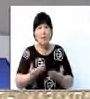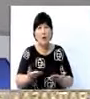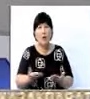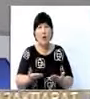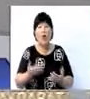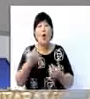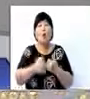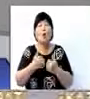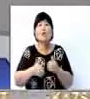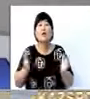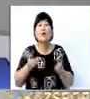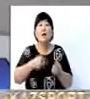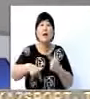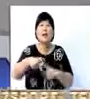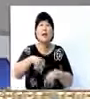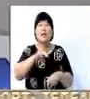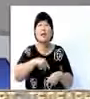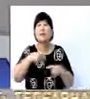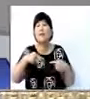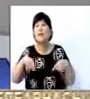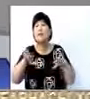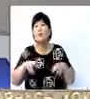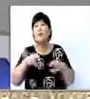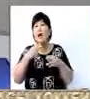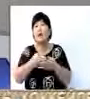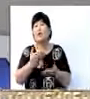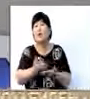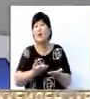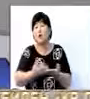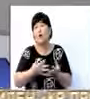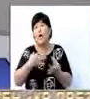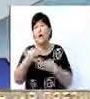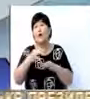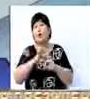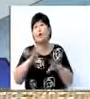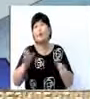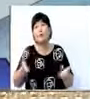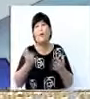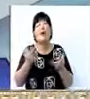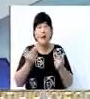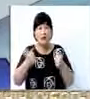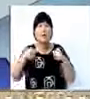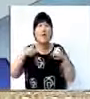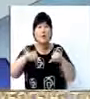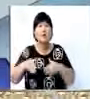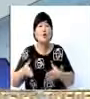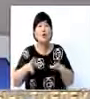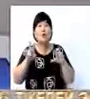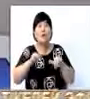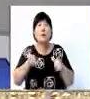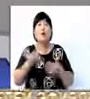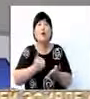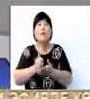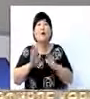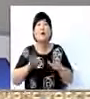орта және шағын кәсіпкерлікті дамытуда кейбір орын алған кедергілер туралы да мәселелер көтеріліп отыр. Әрине шешу жолдары бар. Бұл бағытта біз